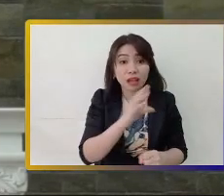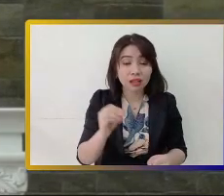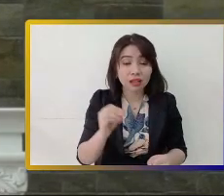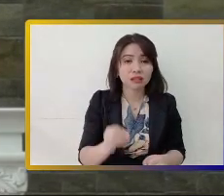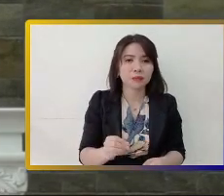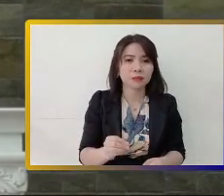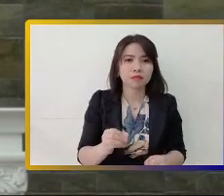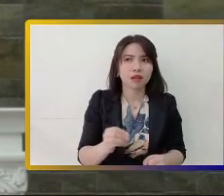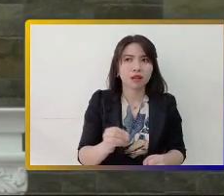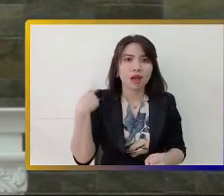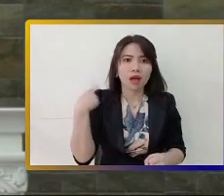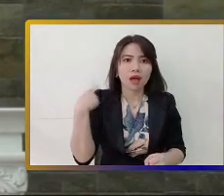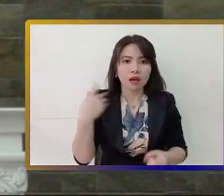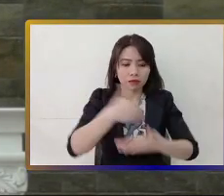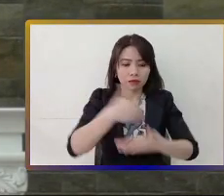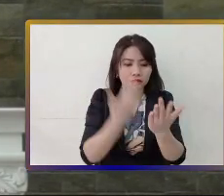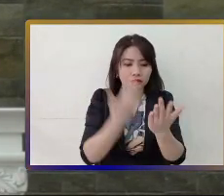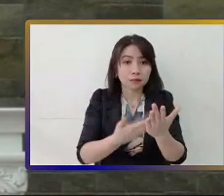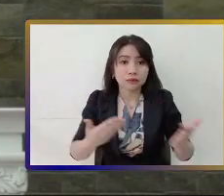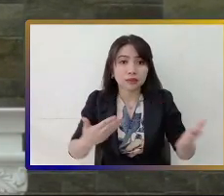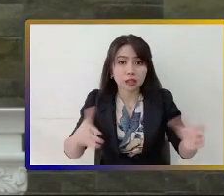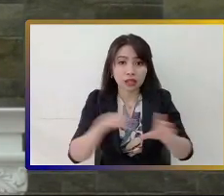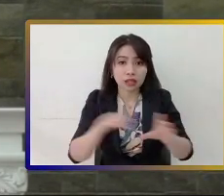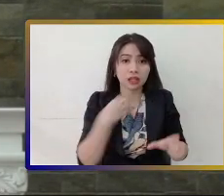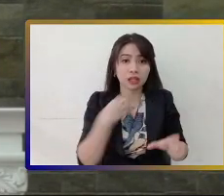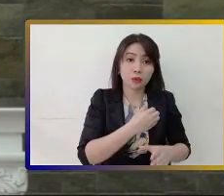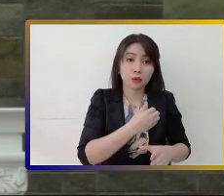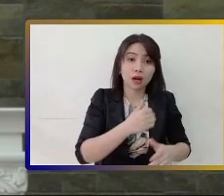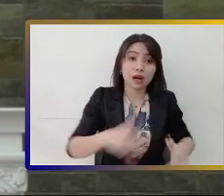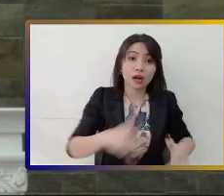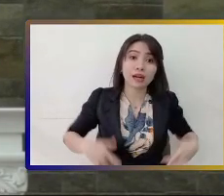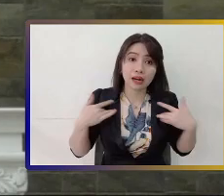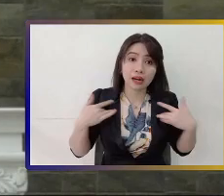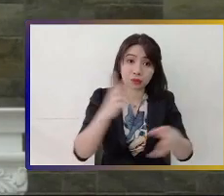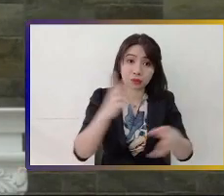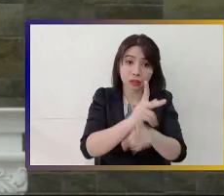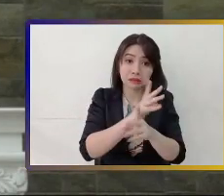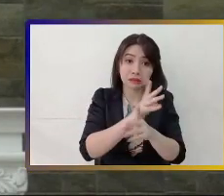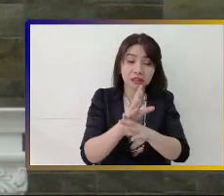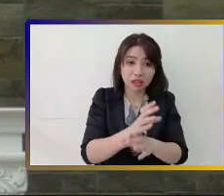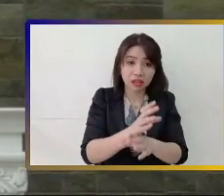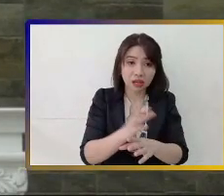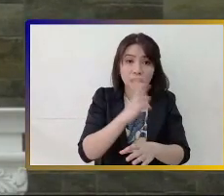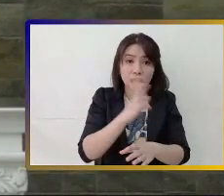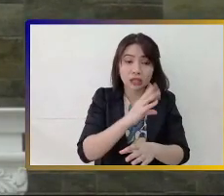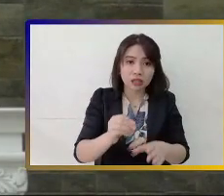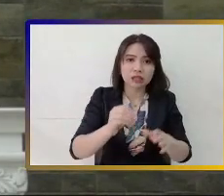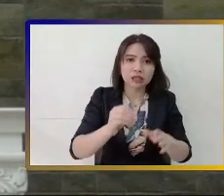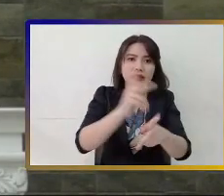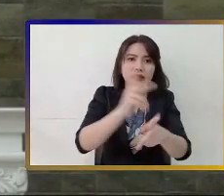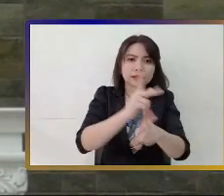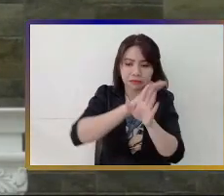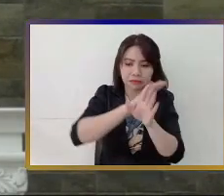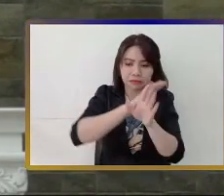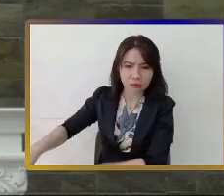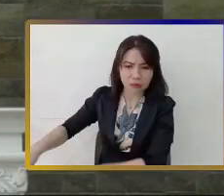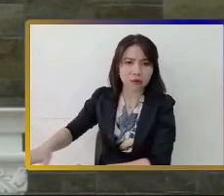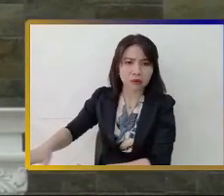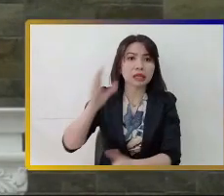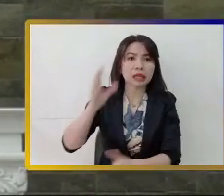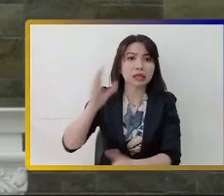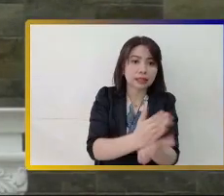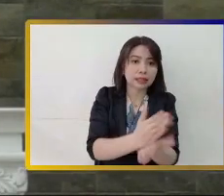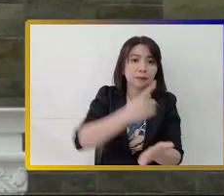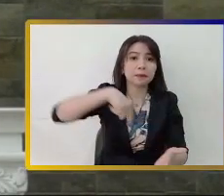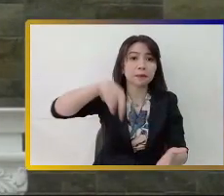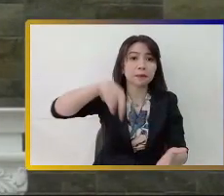sarili that is losing and paralyzing our ability to do